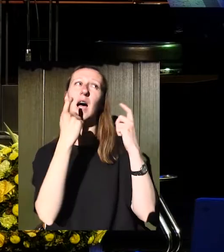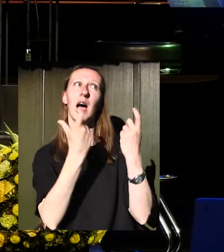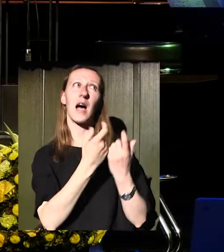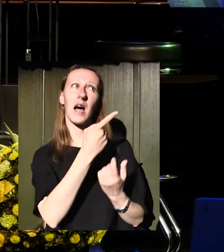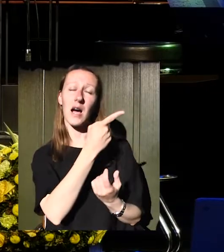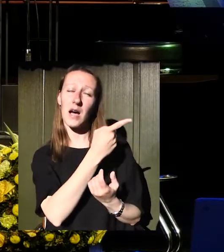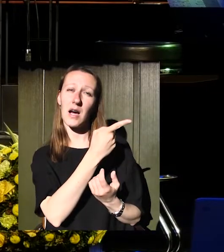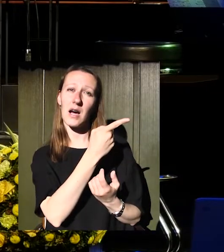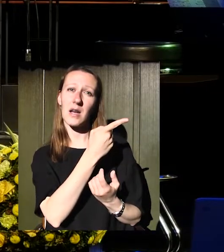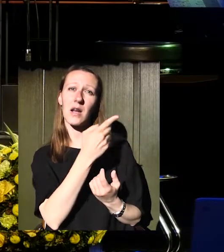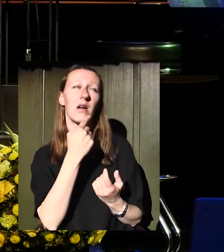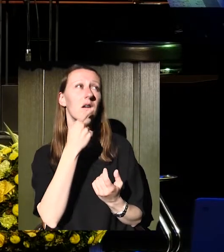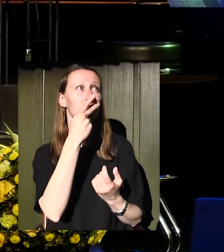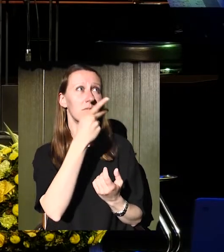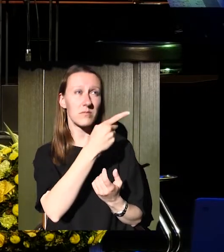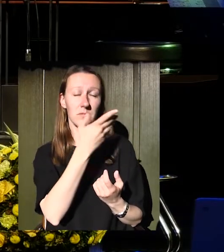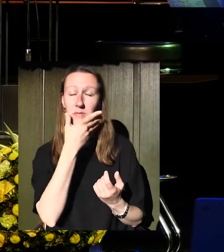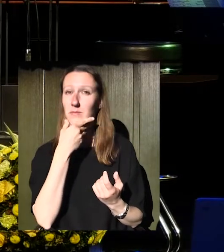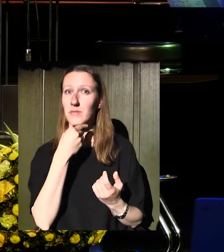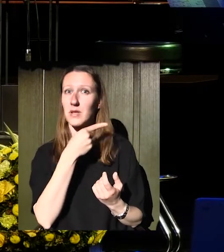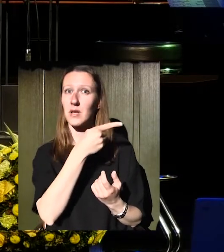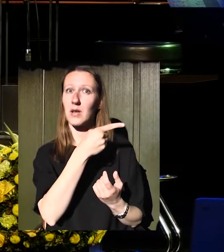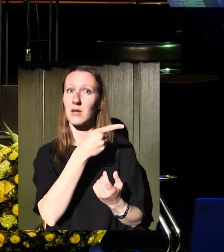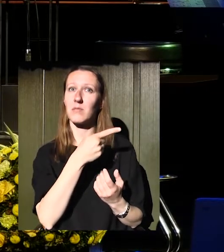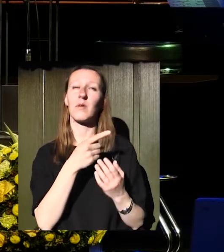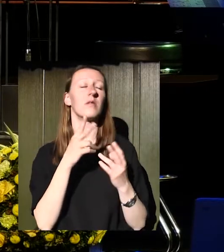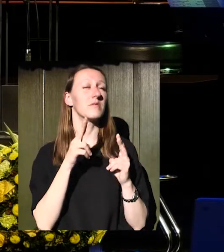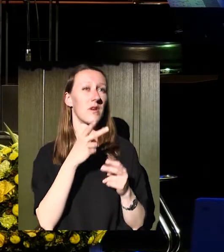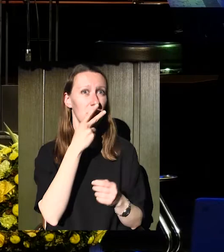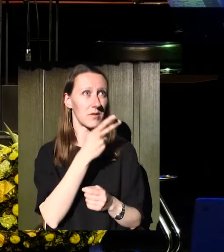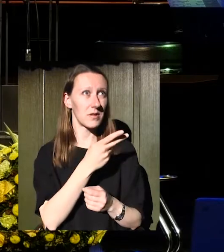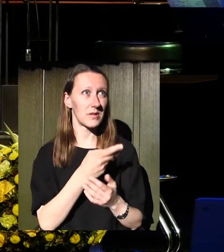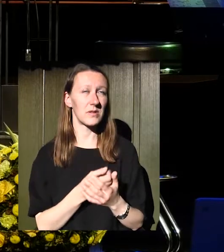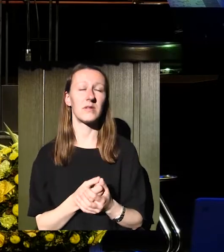per l'arena che sparge la beltà.